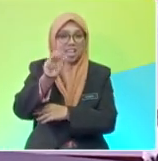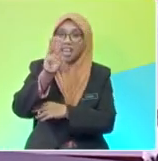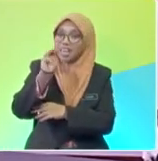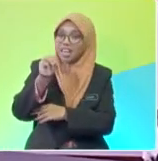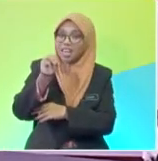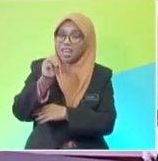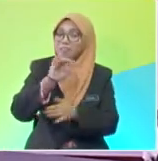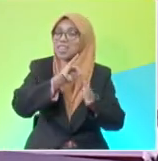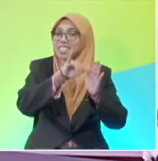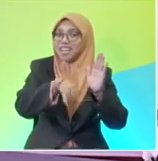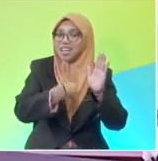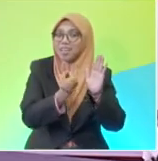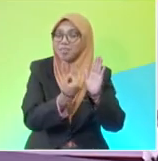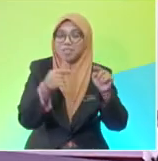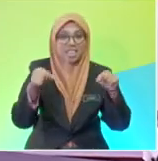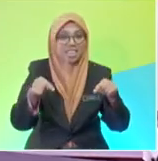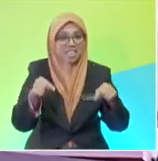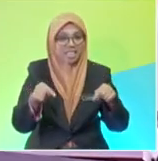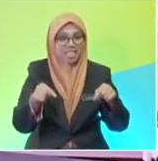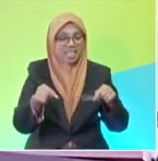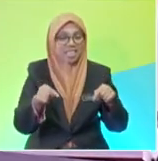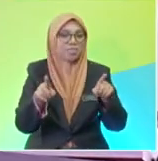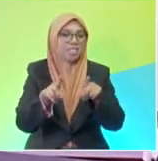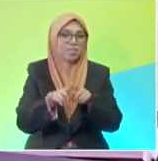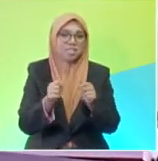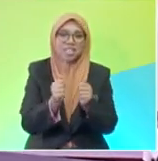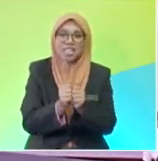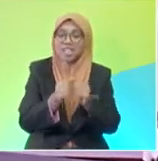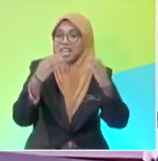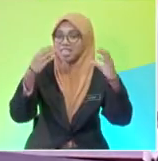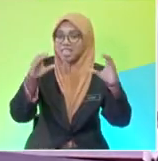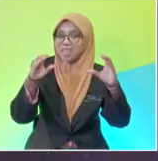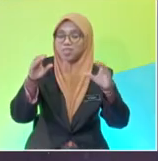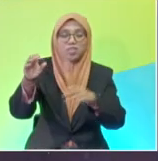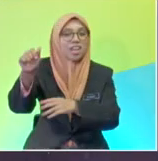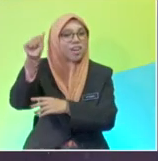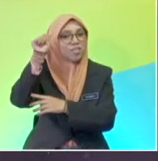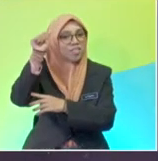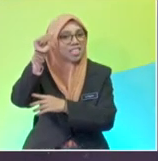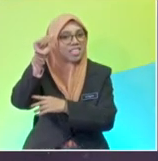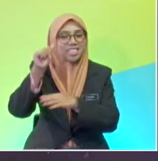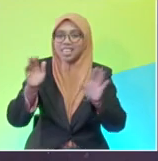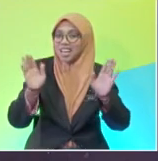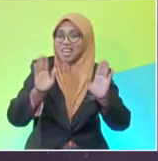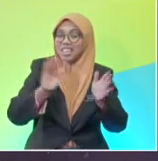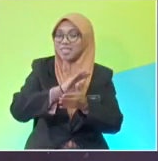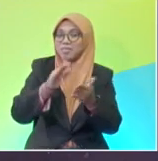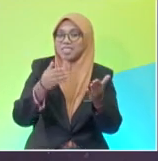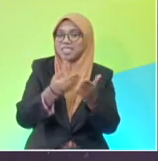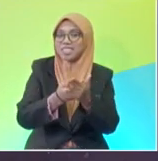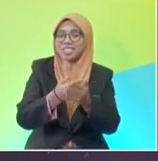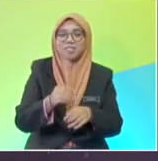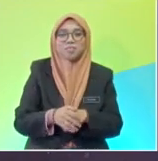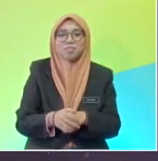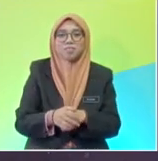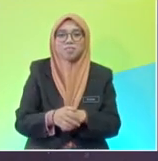J-A-M. Jam! Dan hari ini, Mira bersama dengan Cikgu Ahmad Afiq. Hai, Cikgu. Hai semua. Hai Mira. Apa